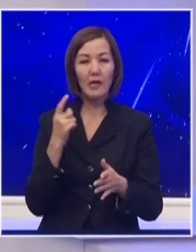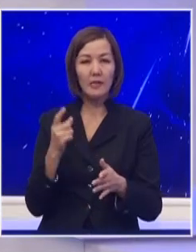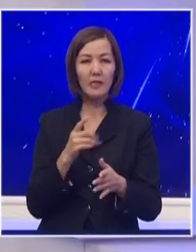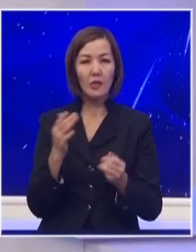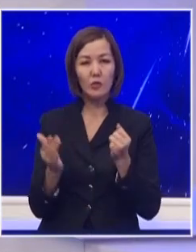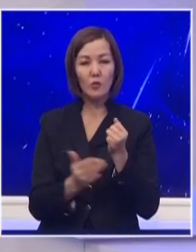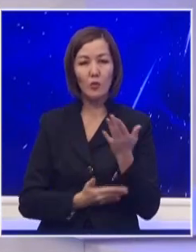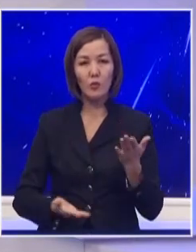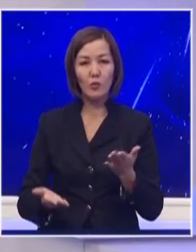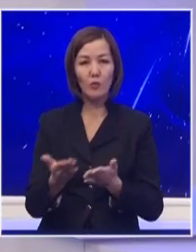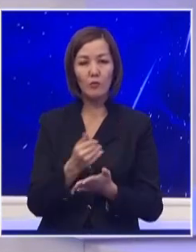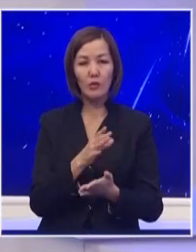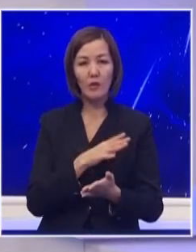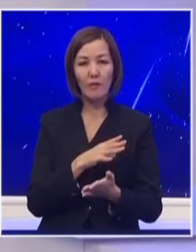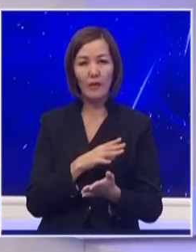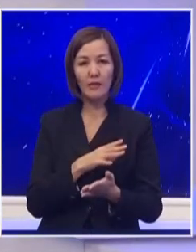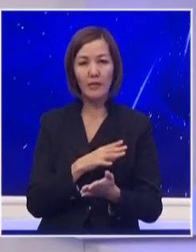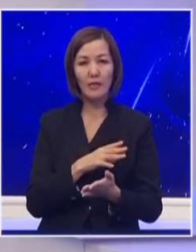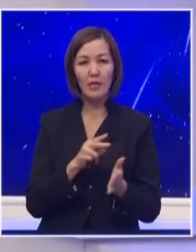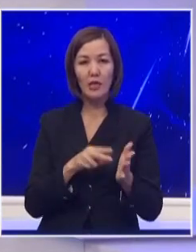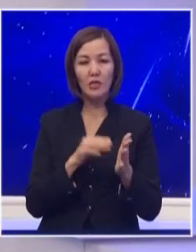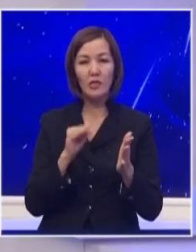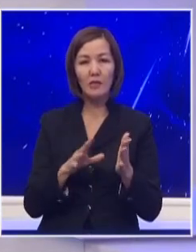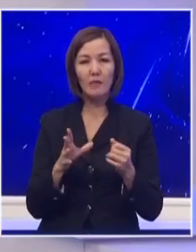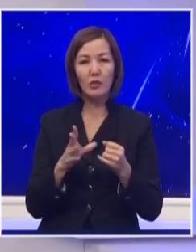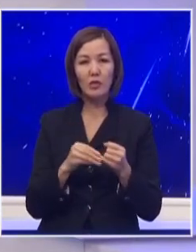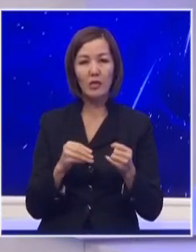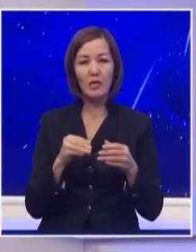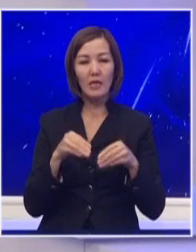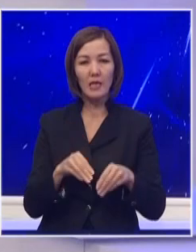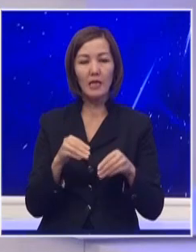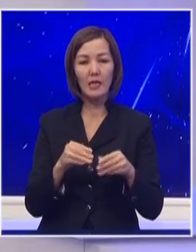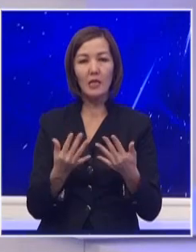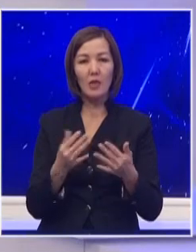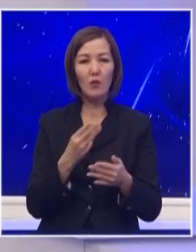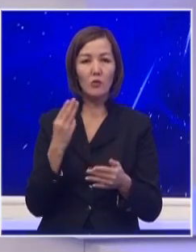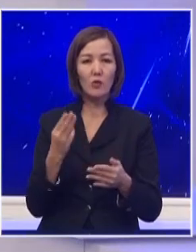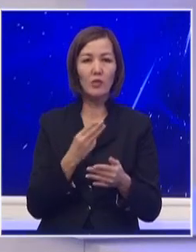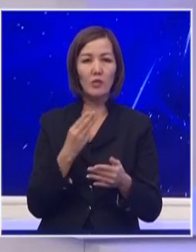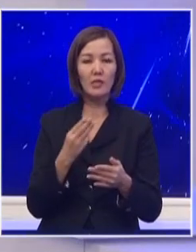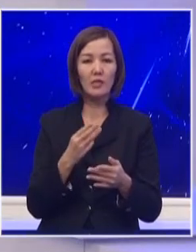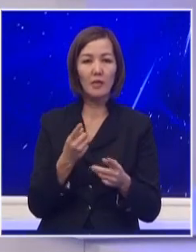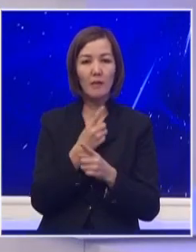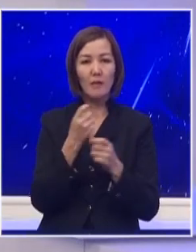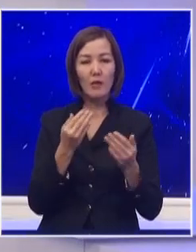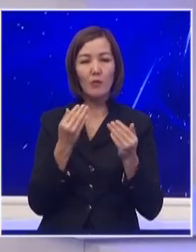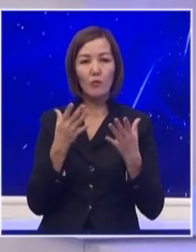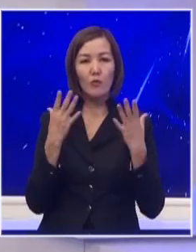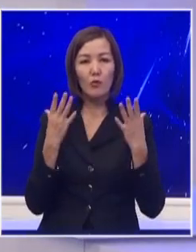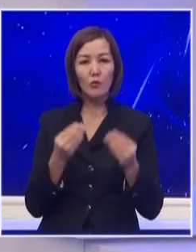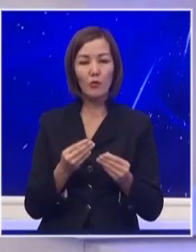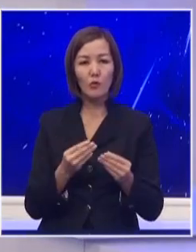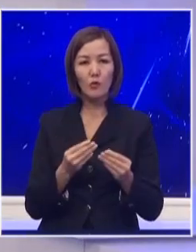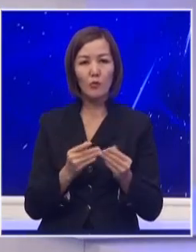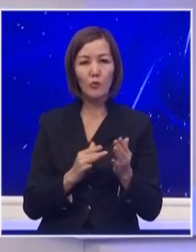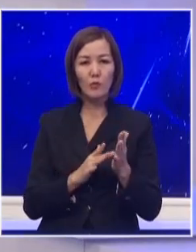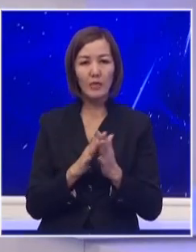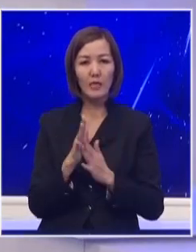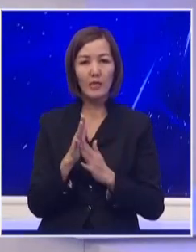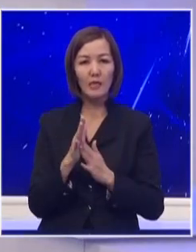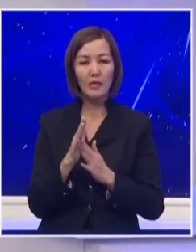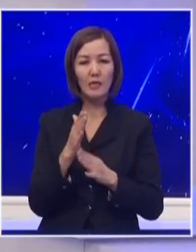студенттерді дуальды оқытуда да тиімді болады дейді. Перенос высших учебных заведений из Алматы в